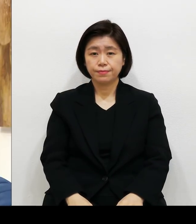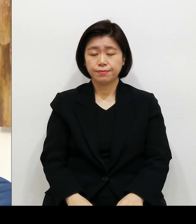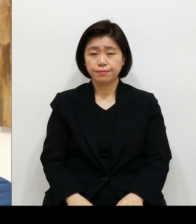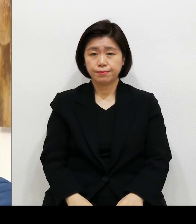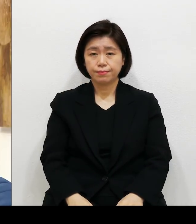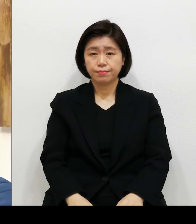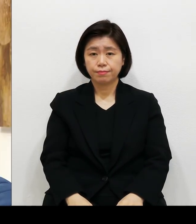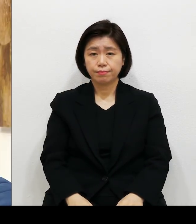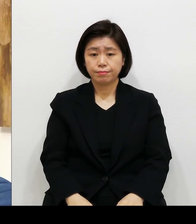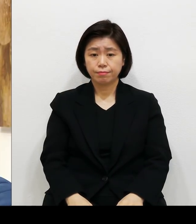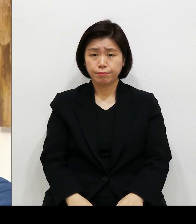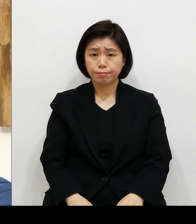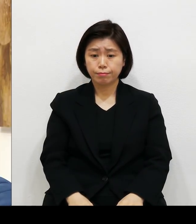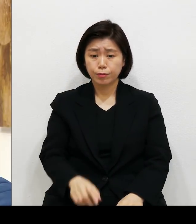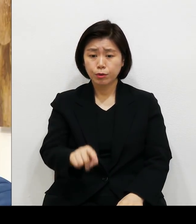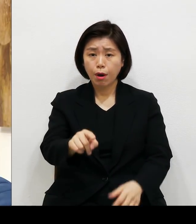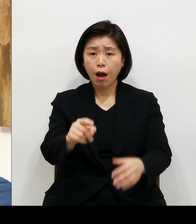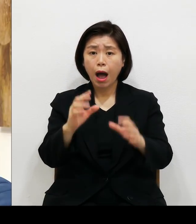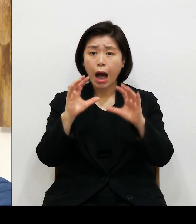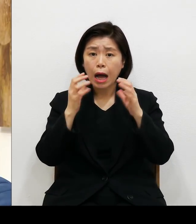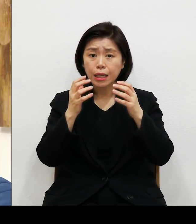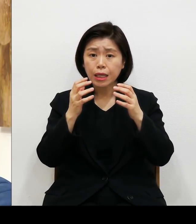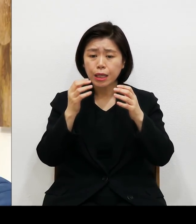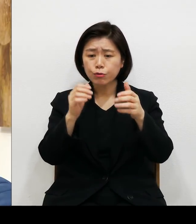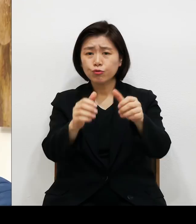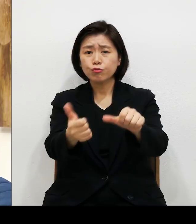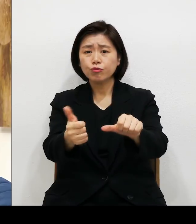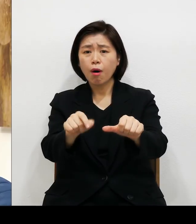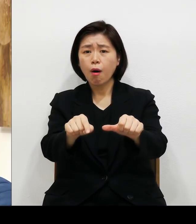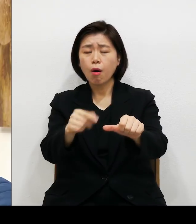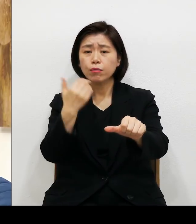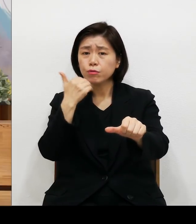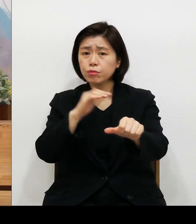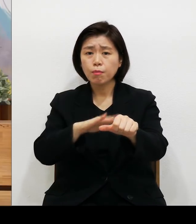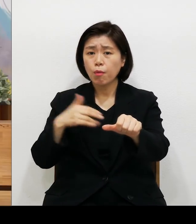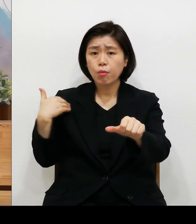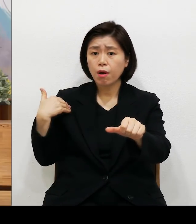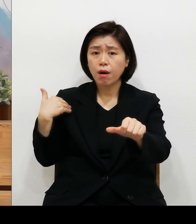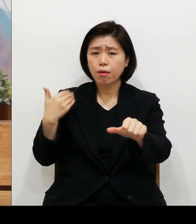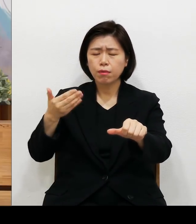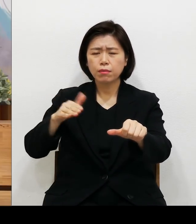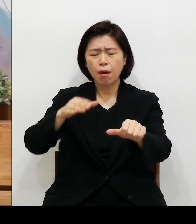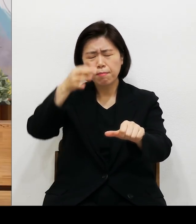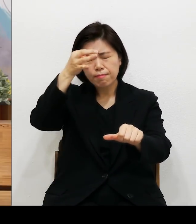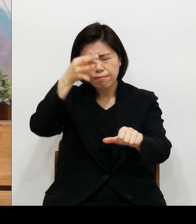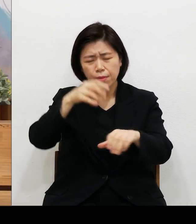저 한 번도 못 본 애기인데 얼굴도 모르는데 그 애기가 너무 미안한 거예요. 그 애기한테. 그럼요.